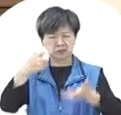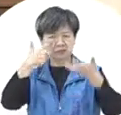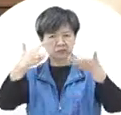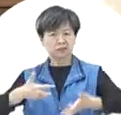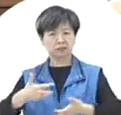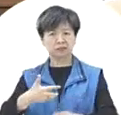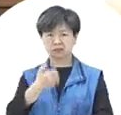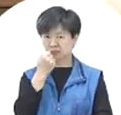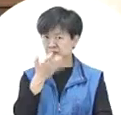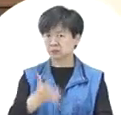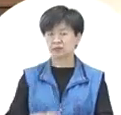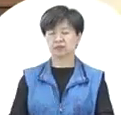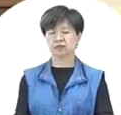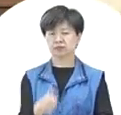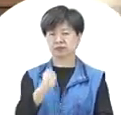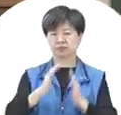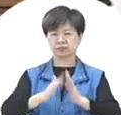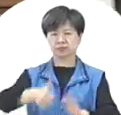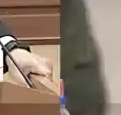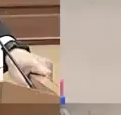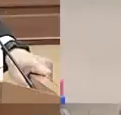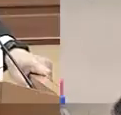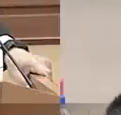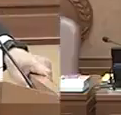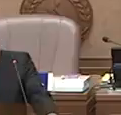谢谢议员。 谢谢市长。